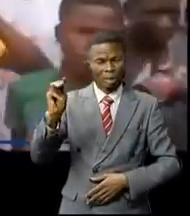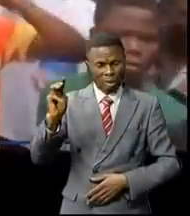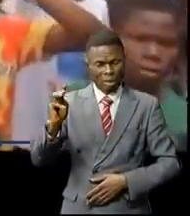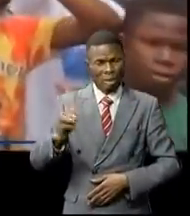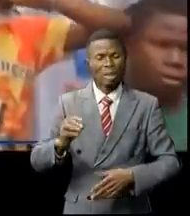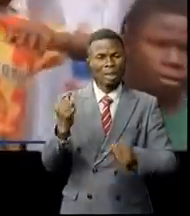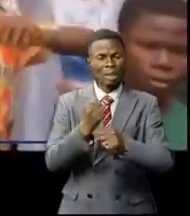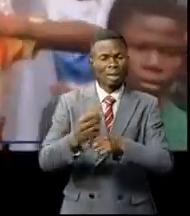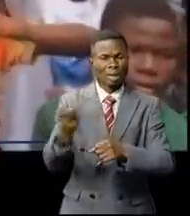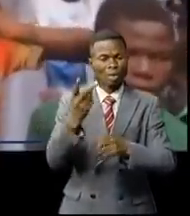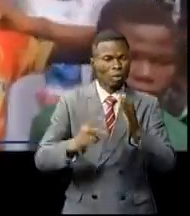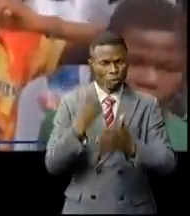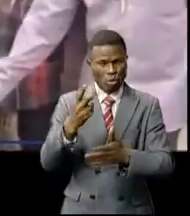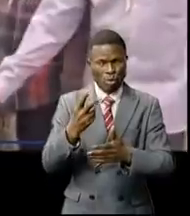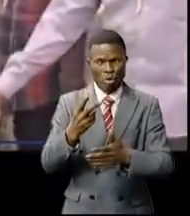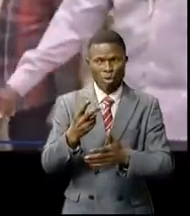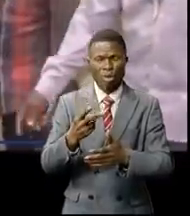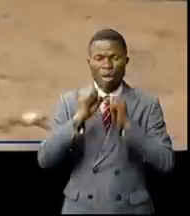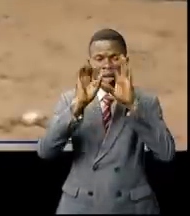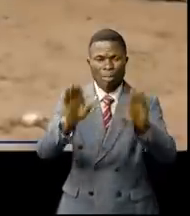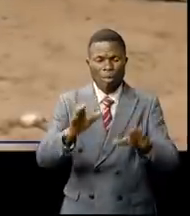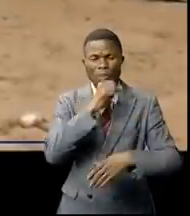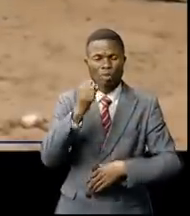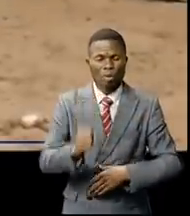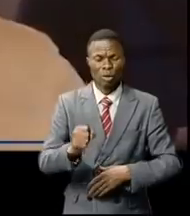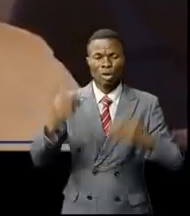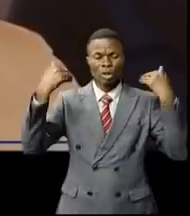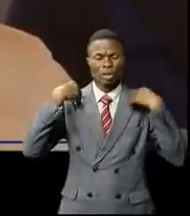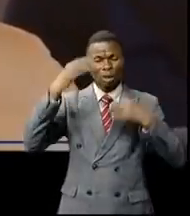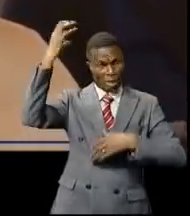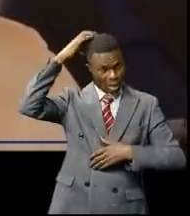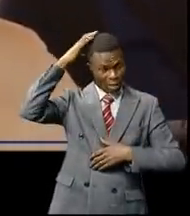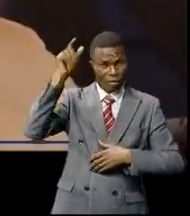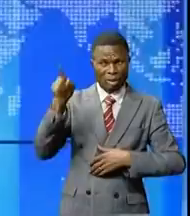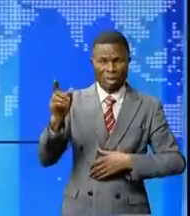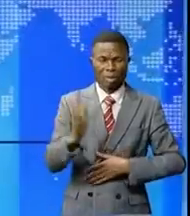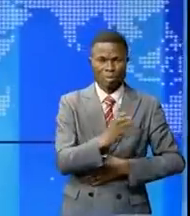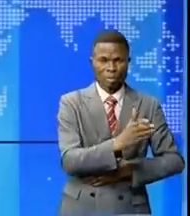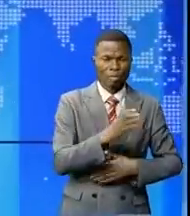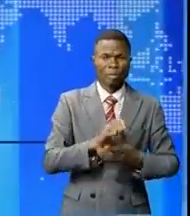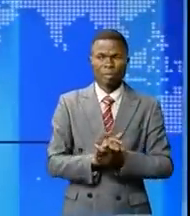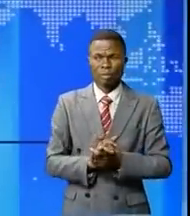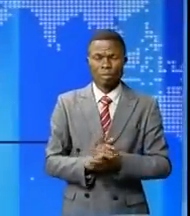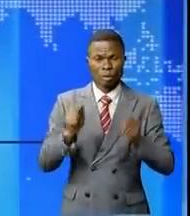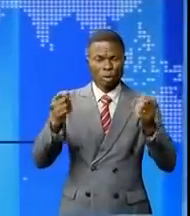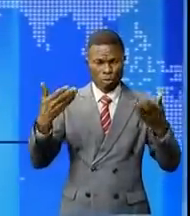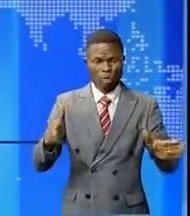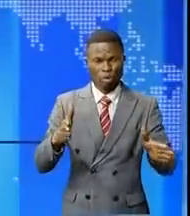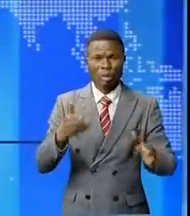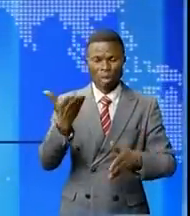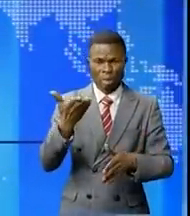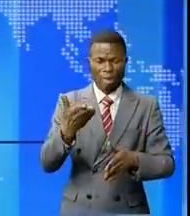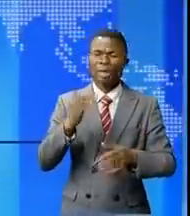double cérémonie s'est déroulée sous la bénédiction des ancêtres et de l'évêque de kindu c'est par cette note informative que nous